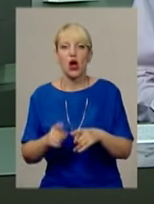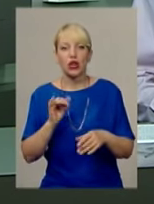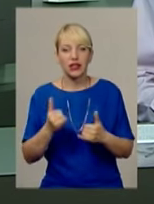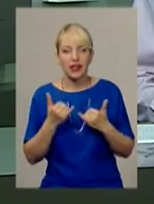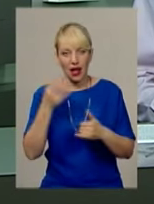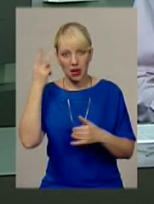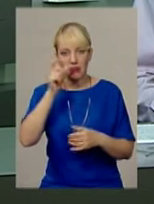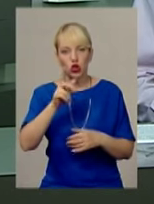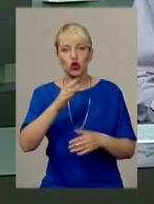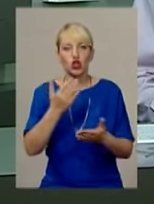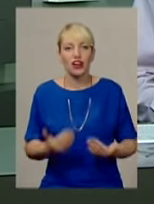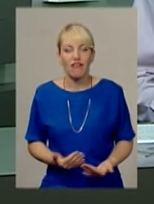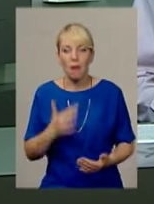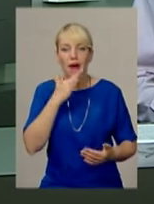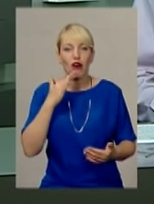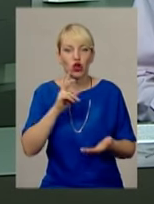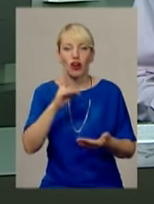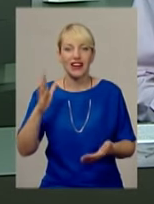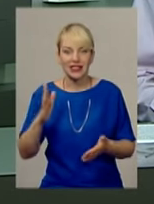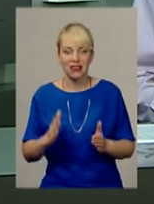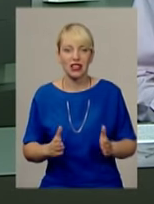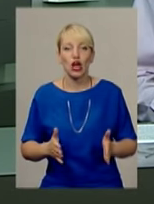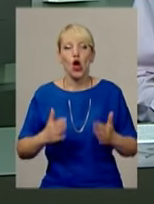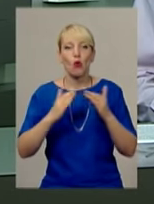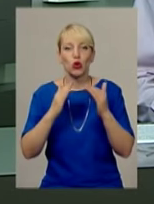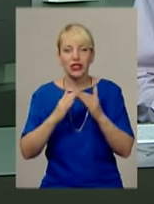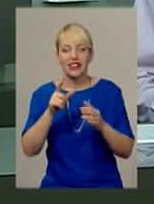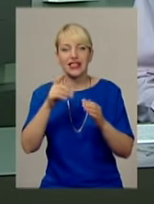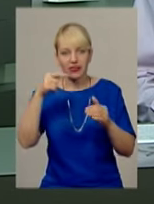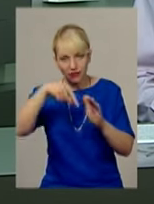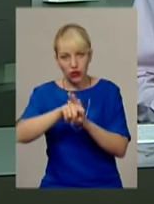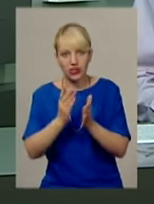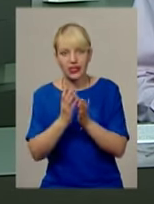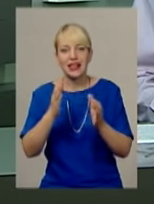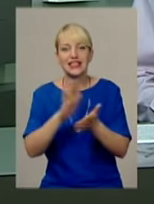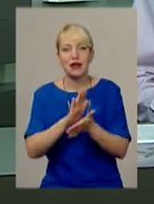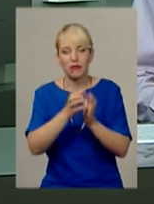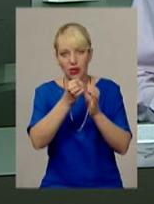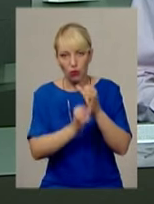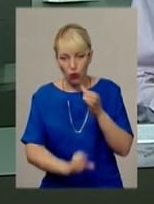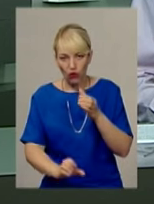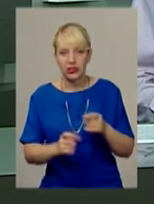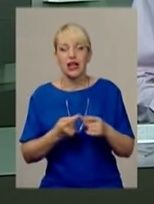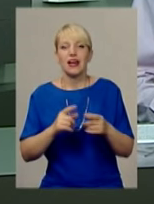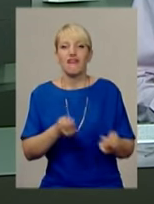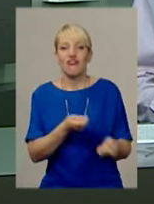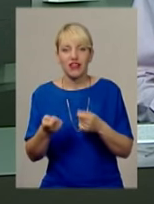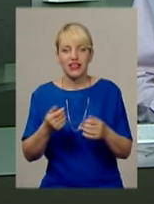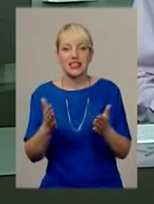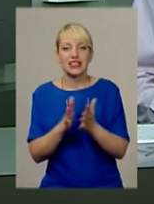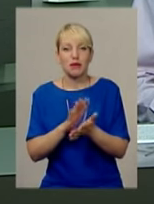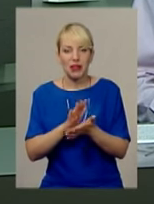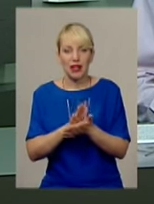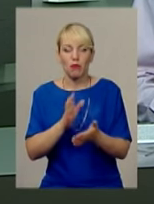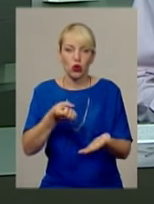багатоквартирних будинках зі сміттєпроводом та мешканців, котрі самостійно утримують контейнери та контейнерні майданчики, вивіз сміття подорожчає